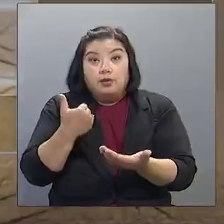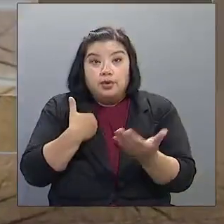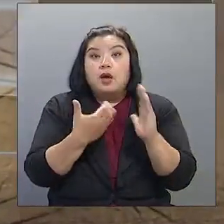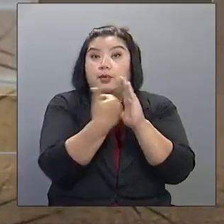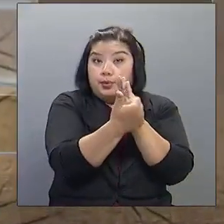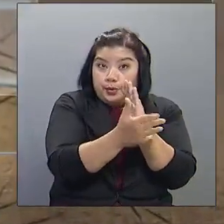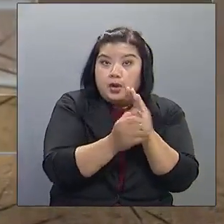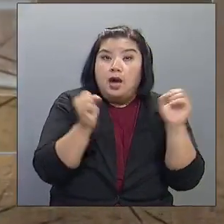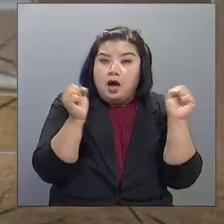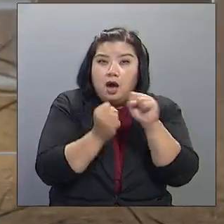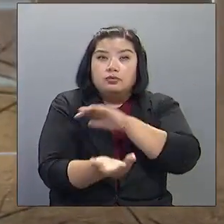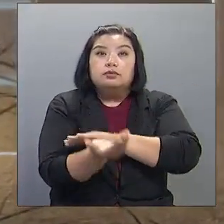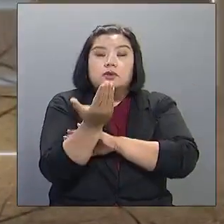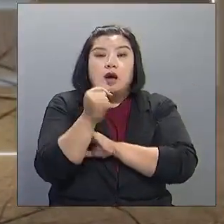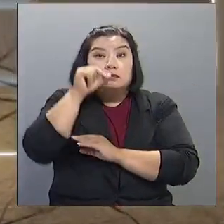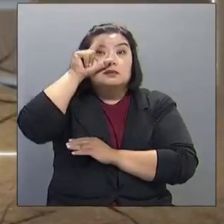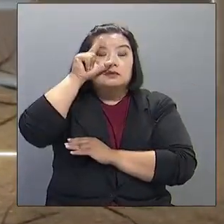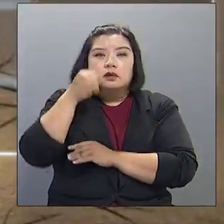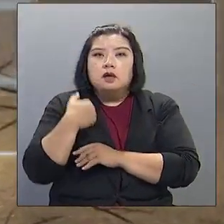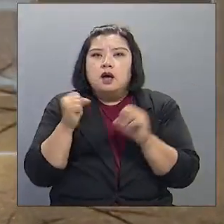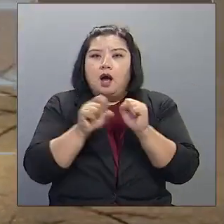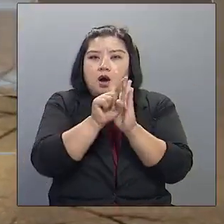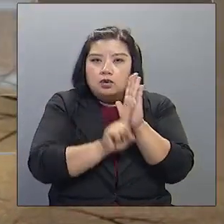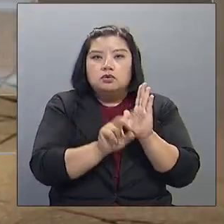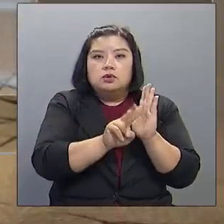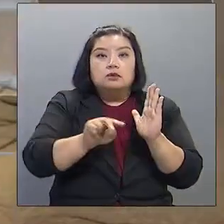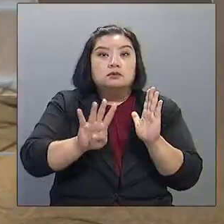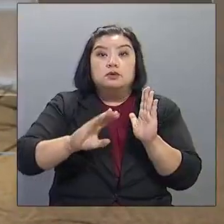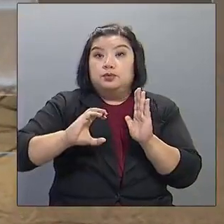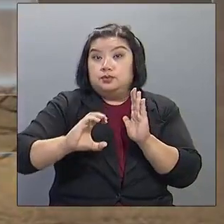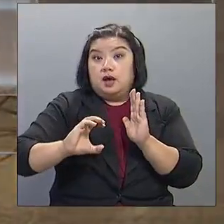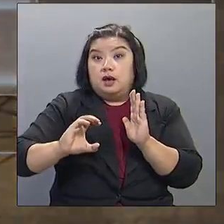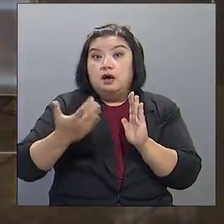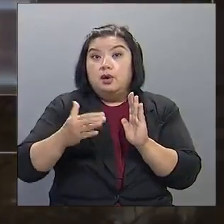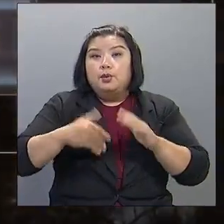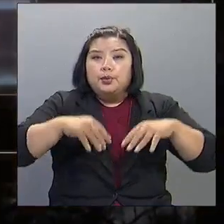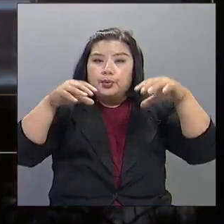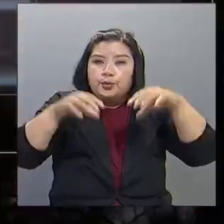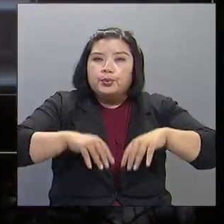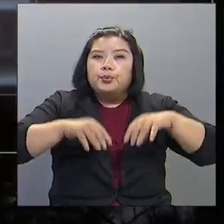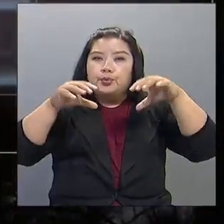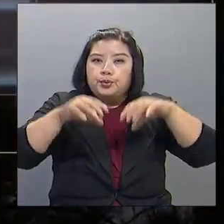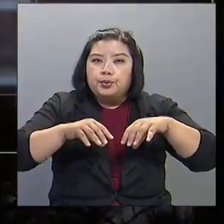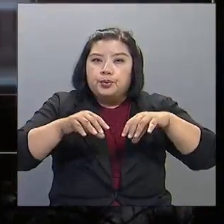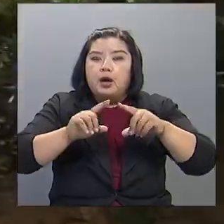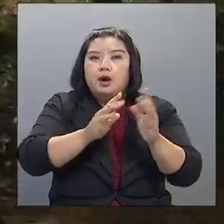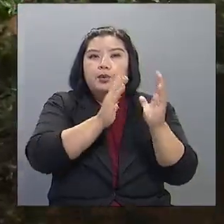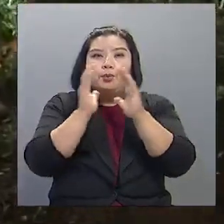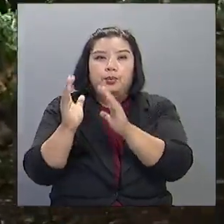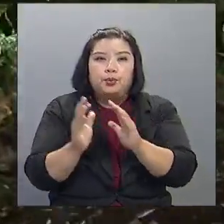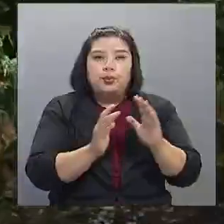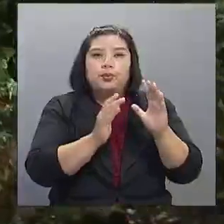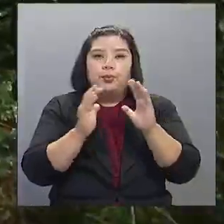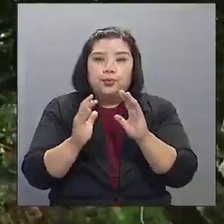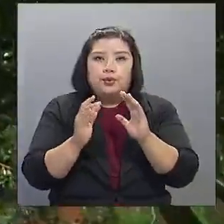งเหนืออากาศเย็นถึงหนาวในตอนเช้าอุณหภูมิจะลดลง 2-4 องศาเซลเซียสกับมีฝนเล็กน้อยบางแห่งและช่วงนี้จะมีลมแรงเกษต